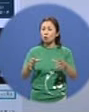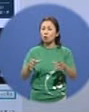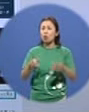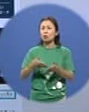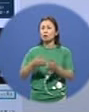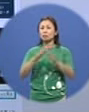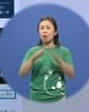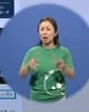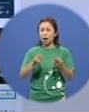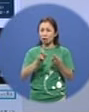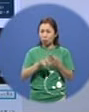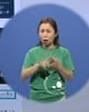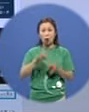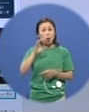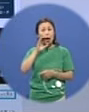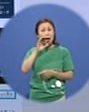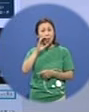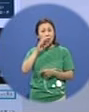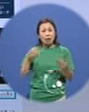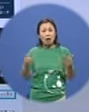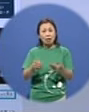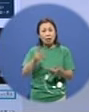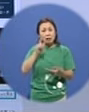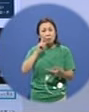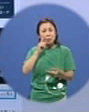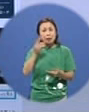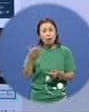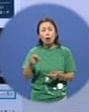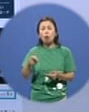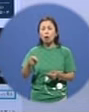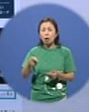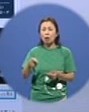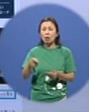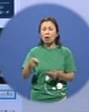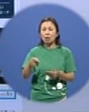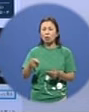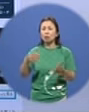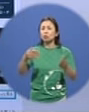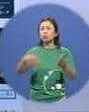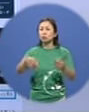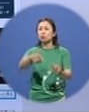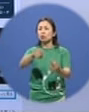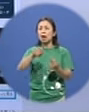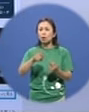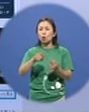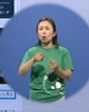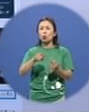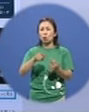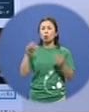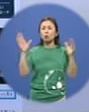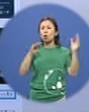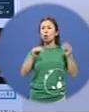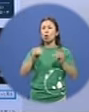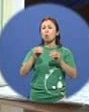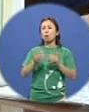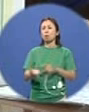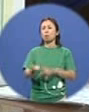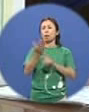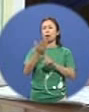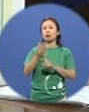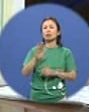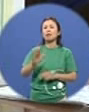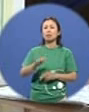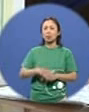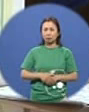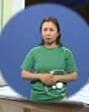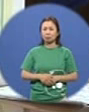和歌山で働きませんかっていうことでこれ中途採用のね情報提供をどんどんやってるはいそれからあの県内